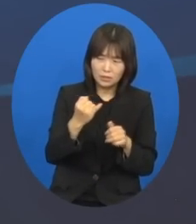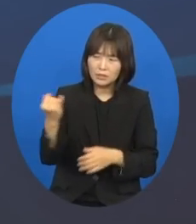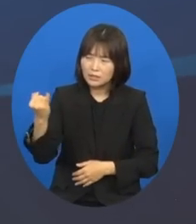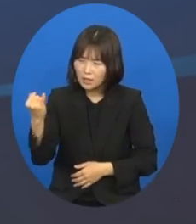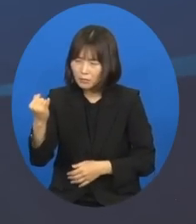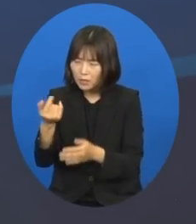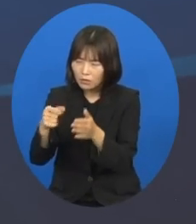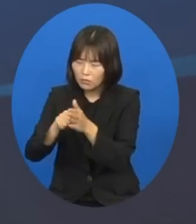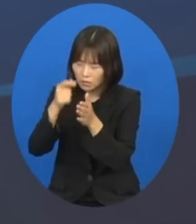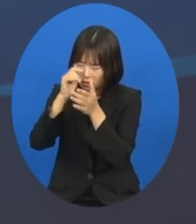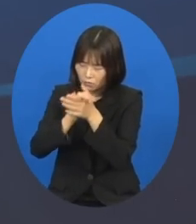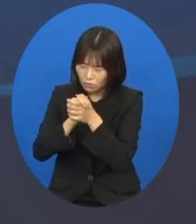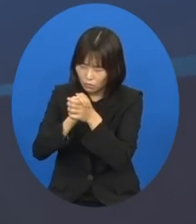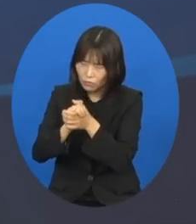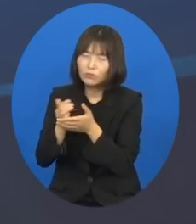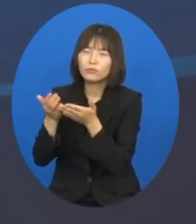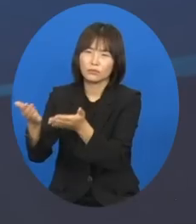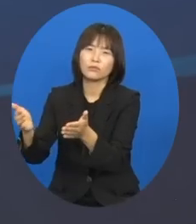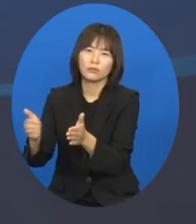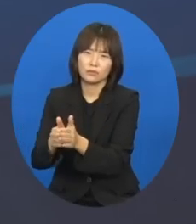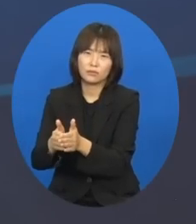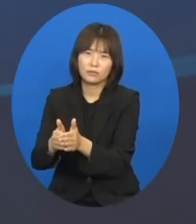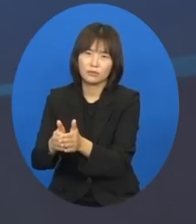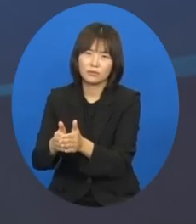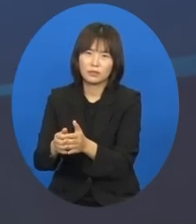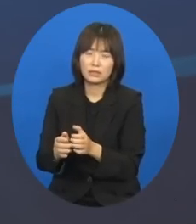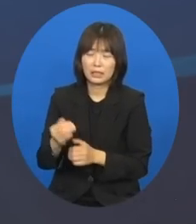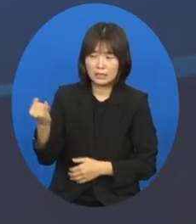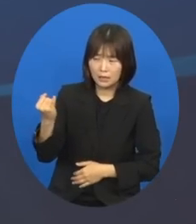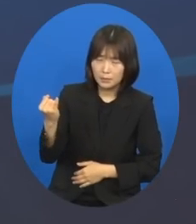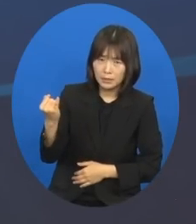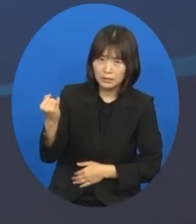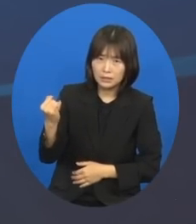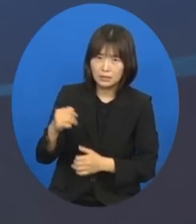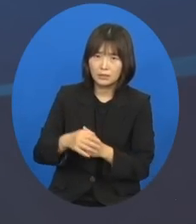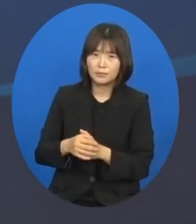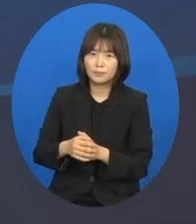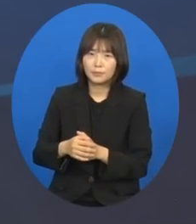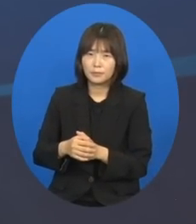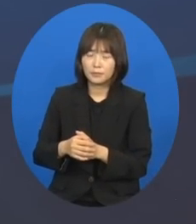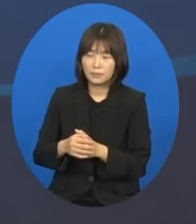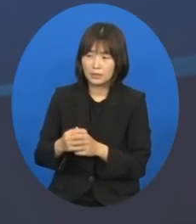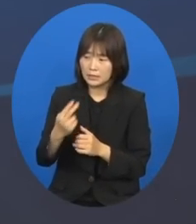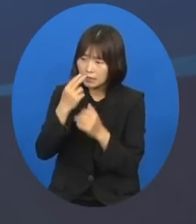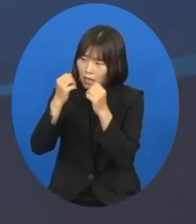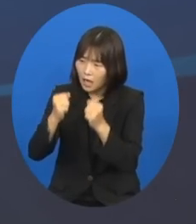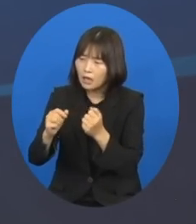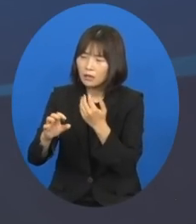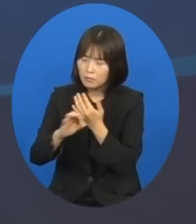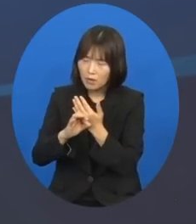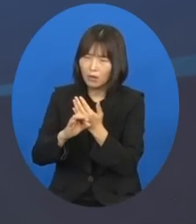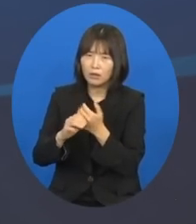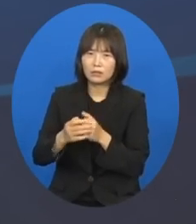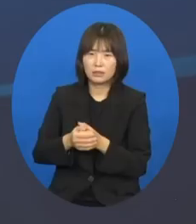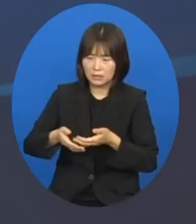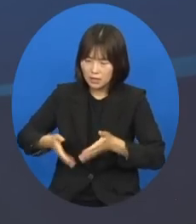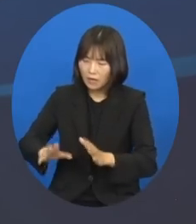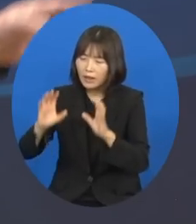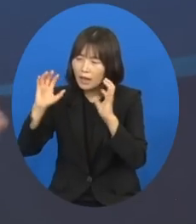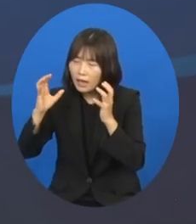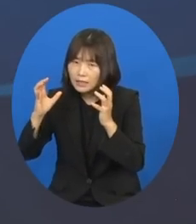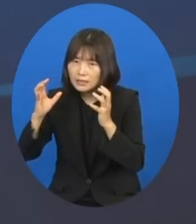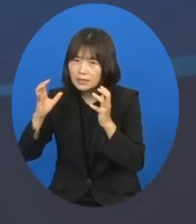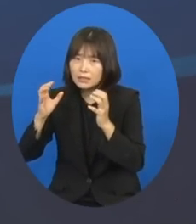얼마나 기도를 해줬는지 몰라요 자매님 틀림없이 자네가 살면이 태어날 아이와 자매를 그